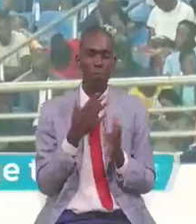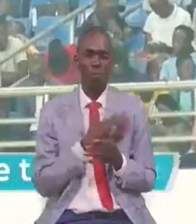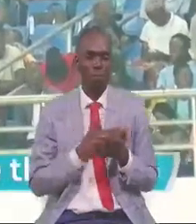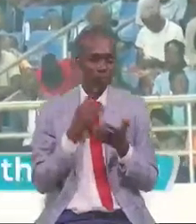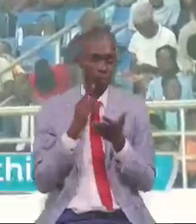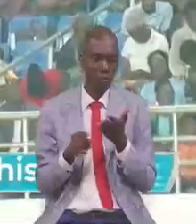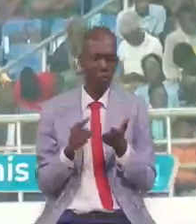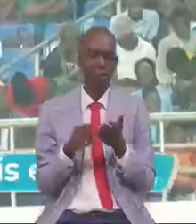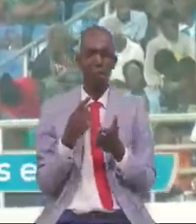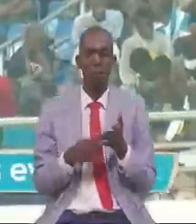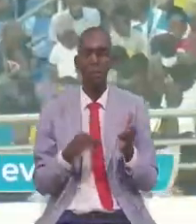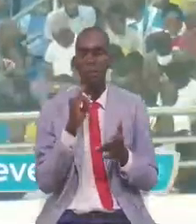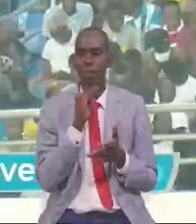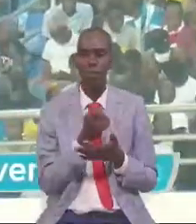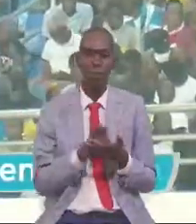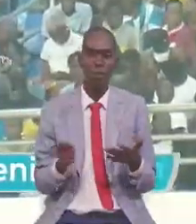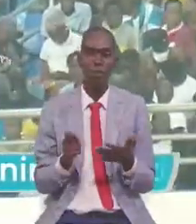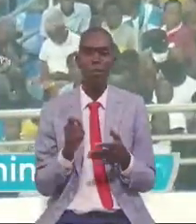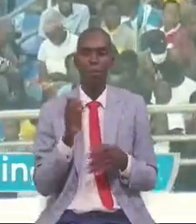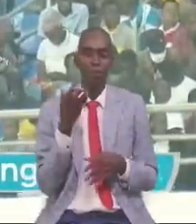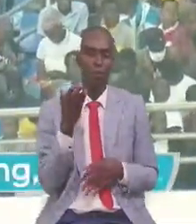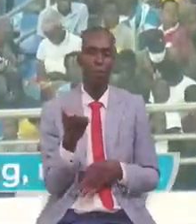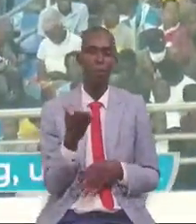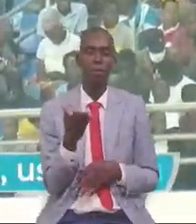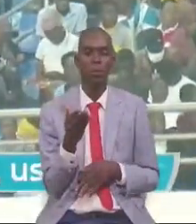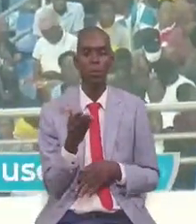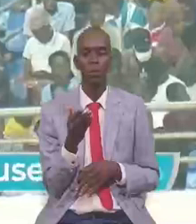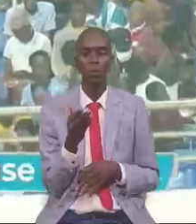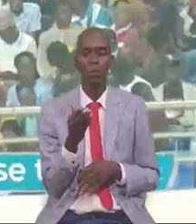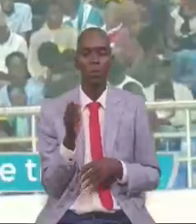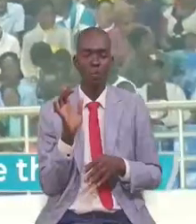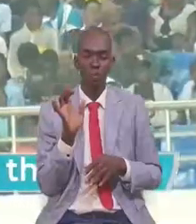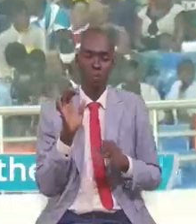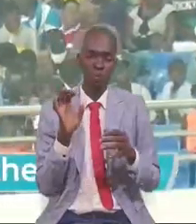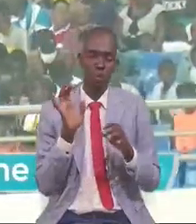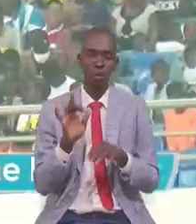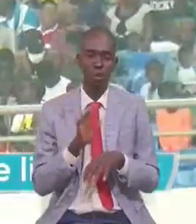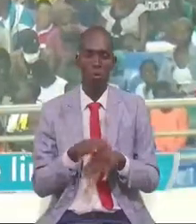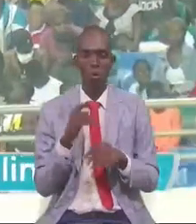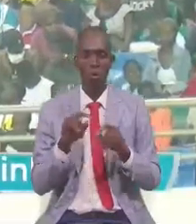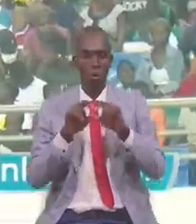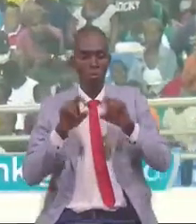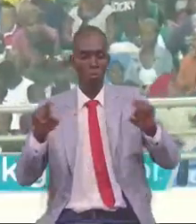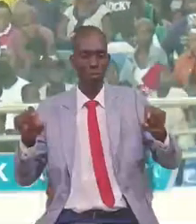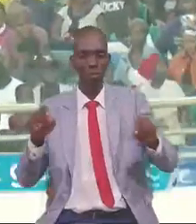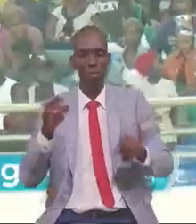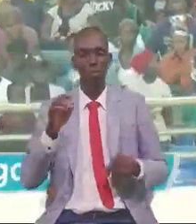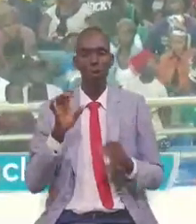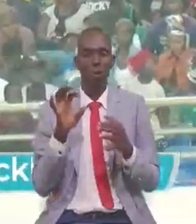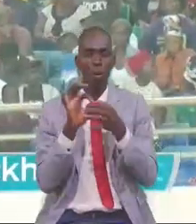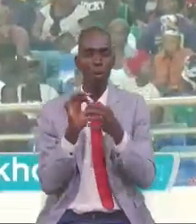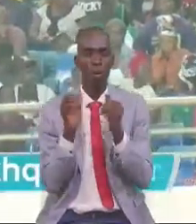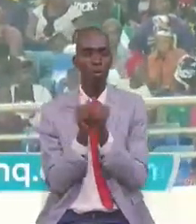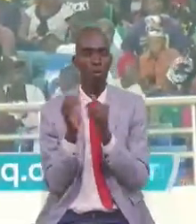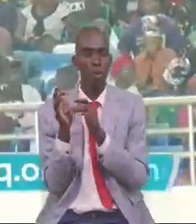ou vous qui suivez la radio, la télévision, il y a des numéros qui vous sont communiqués que vous pourrez appeler